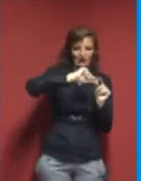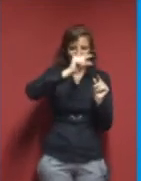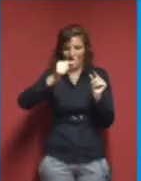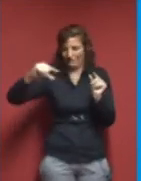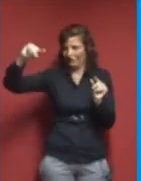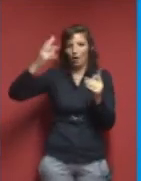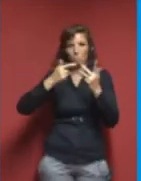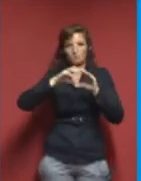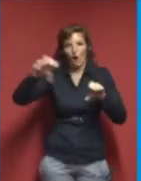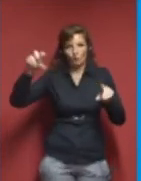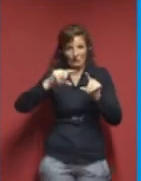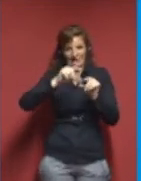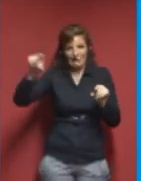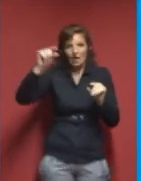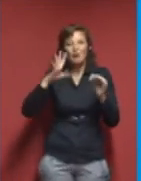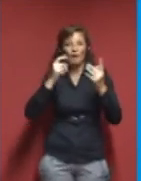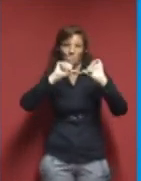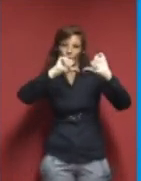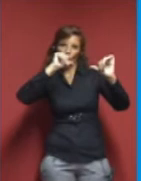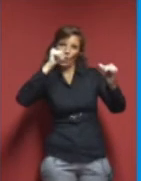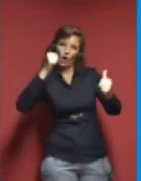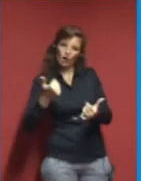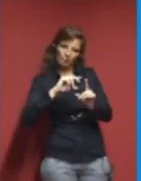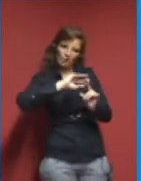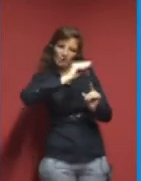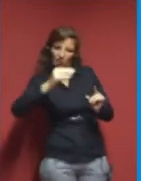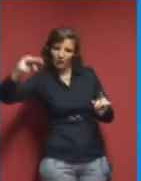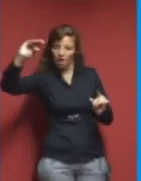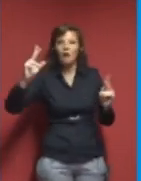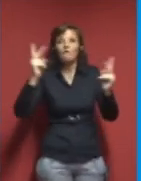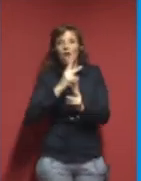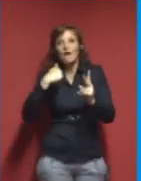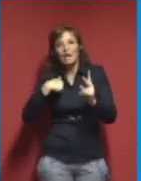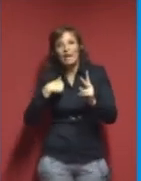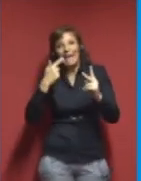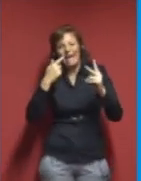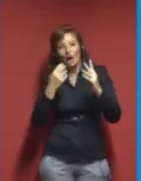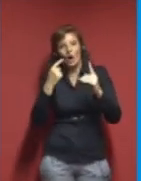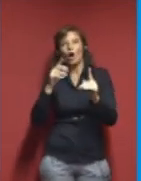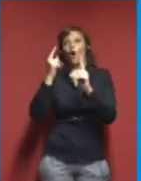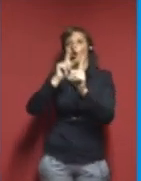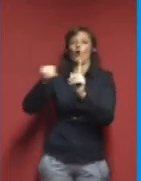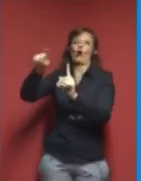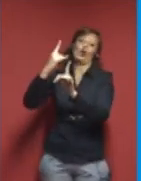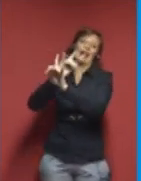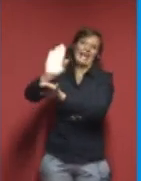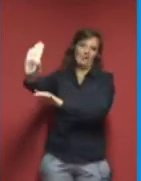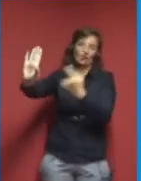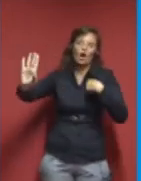hanno realizzato questa forma curvilinea. Io invece ho progettato alcune delle parti elettroniche che vi sono